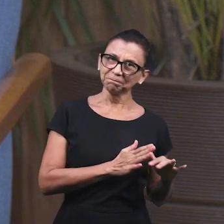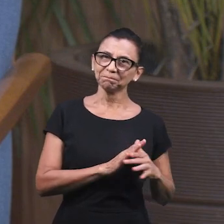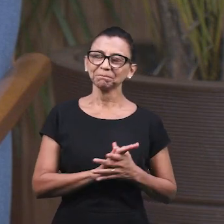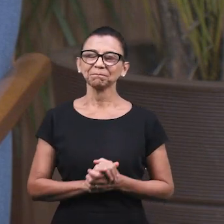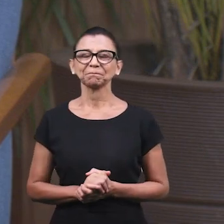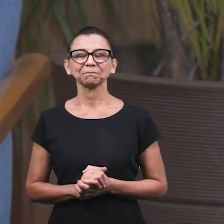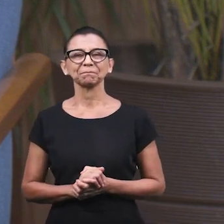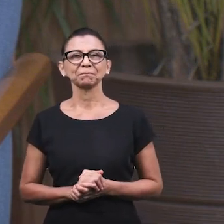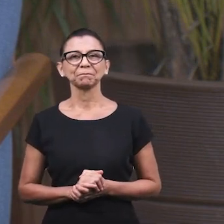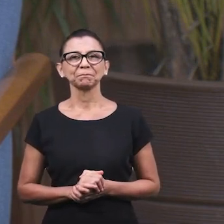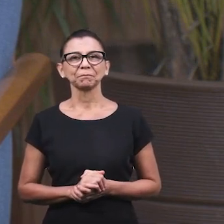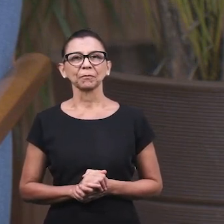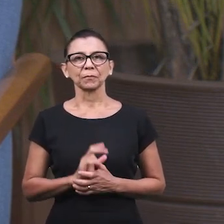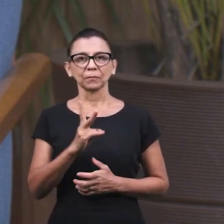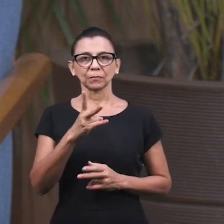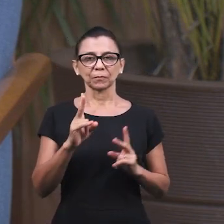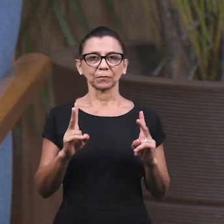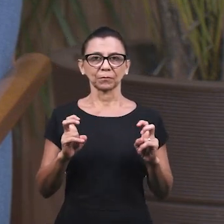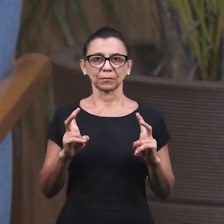un peu